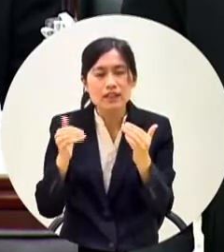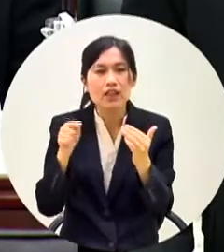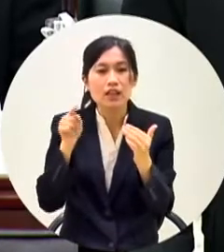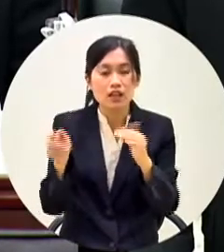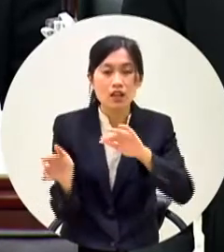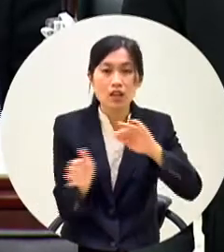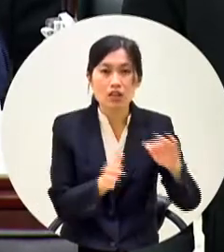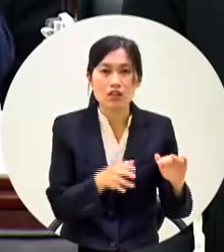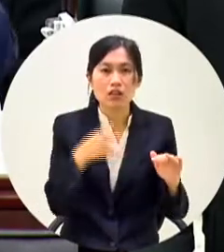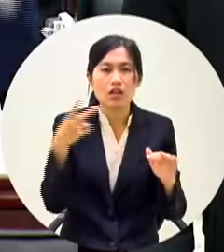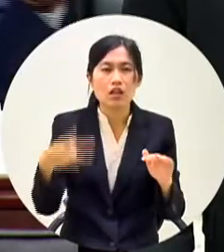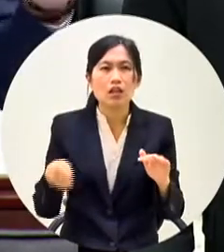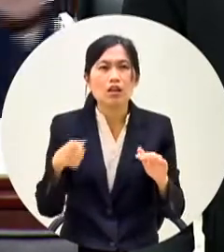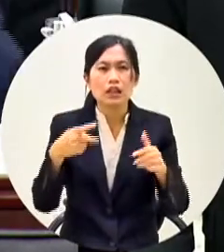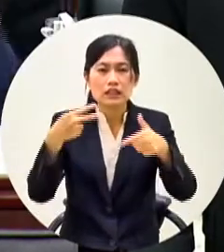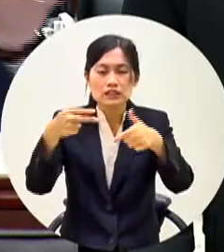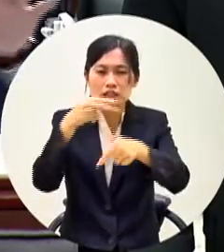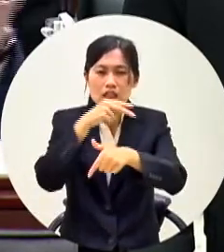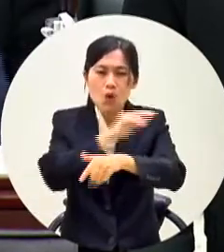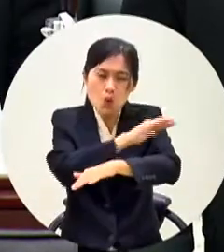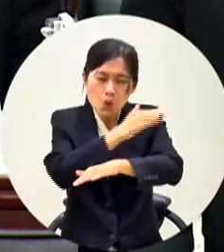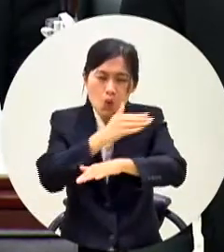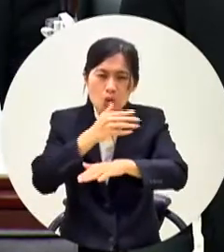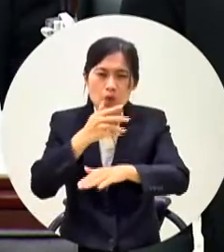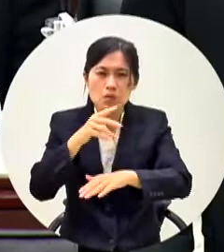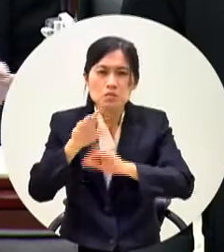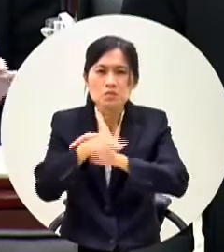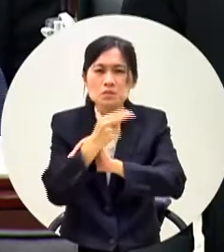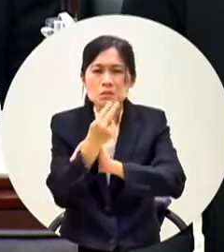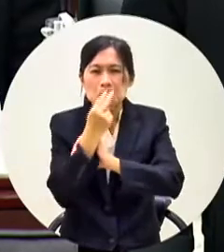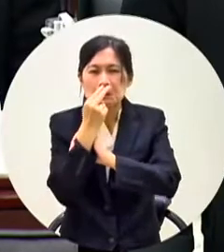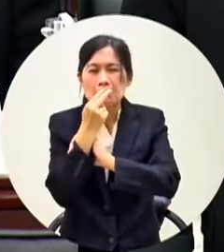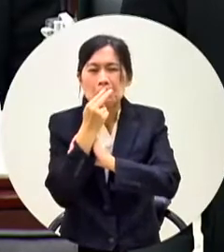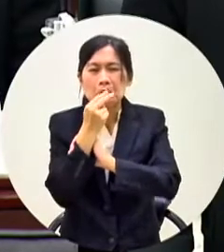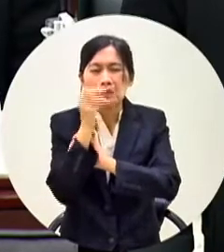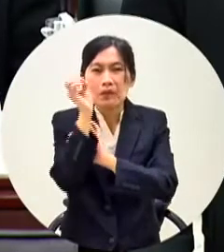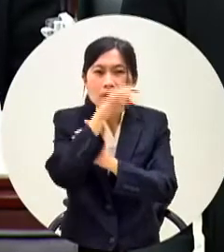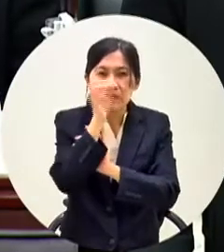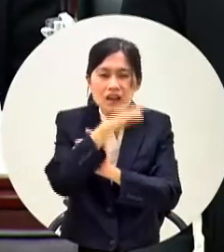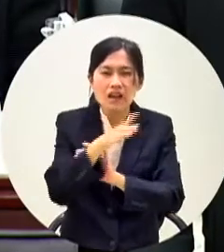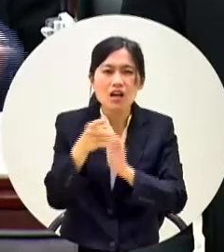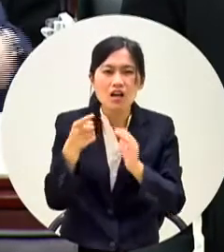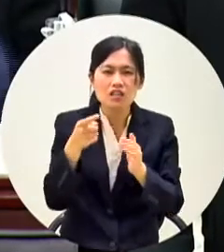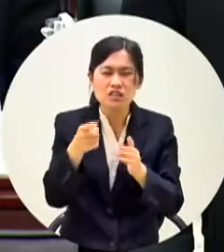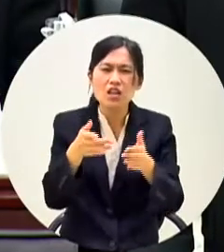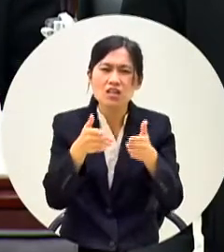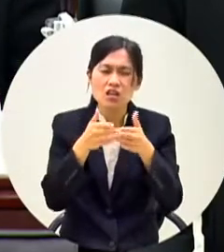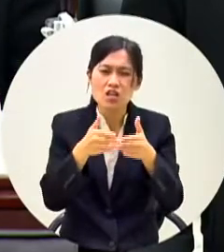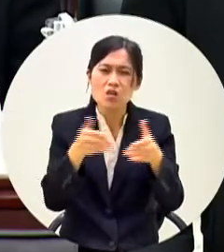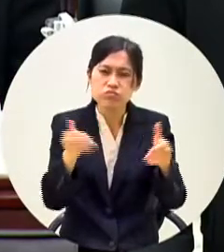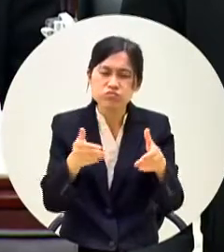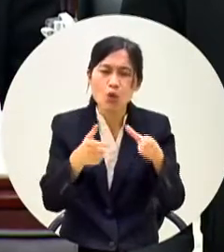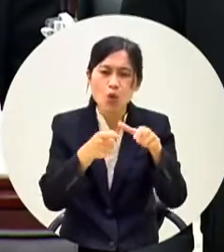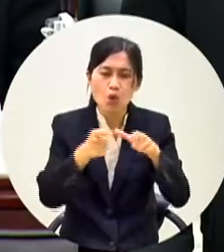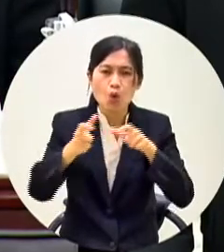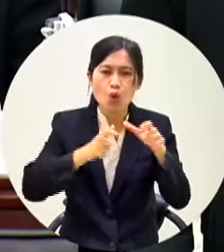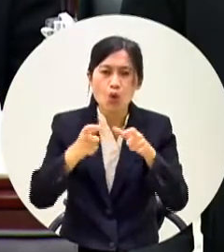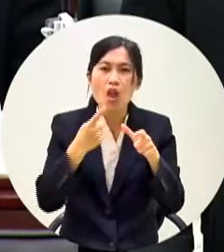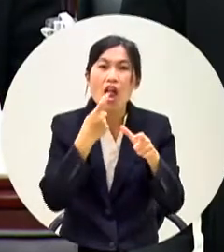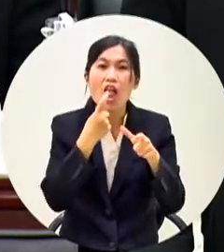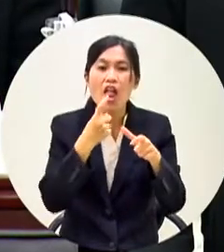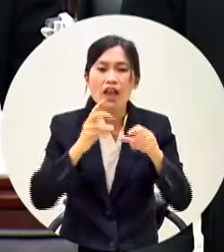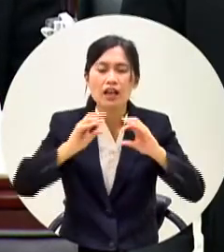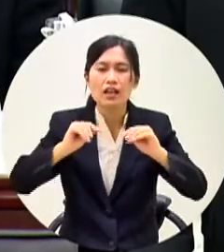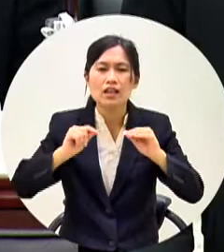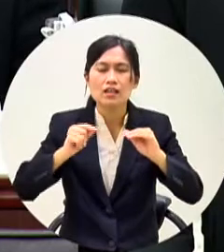吼，你人物的空气环境无好，所以它也需要一些社区公园啦，啊是讲一寡绿地使用啦吼，啊这地我